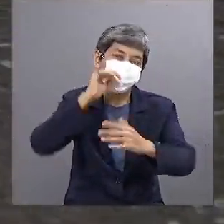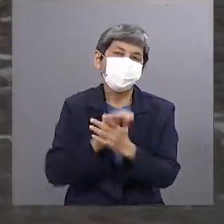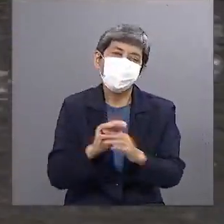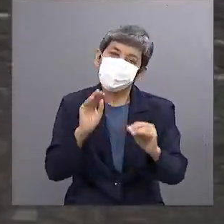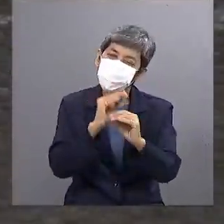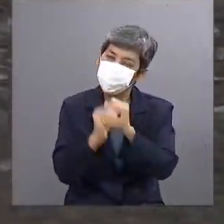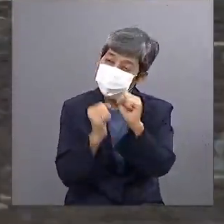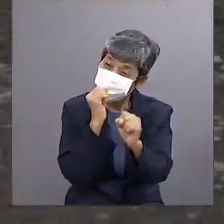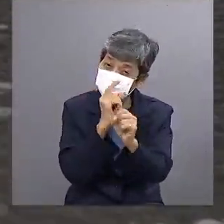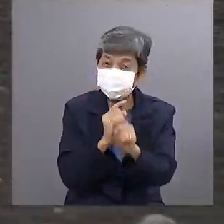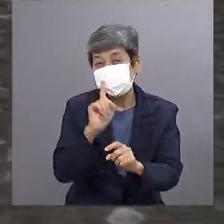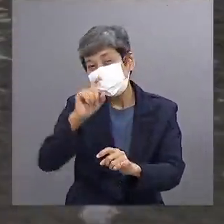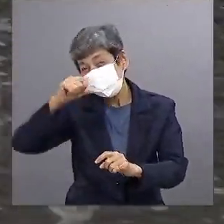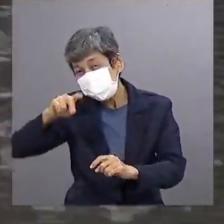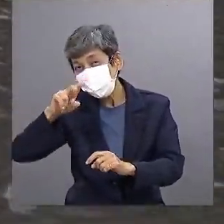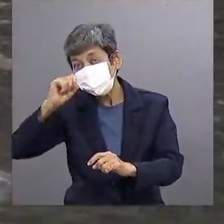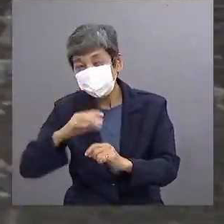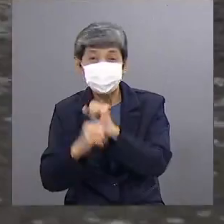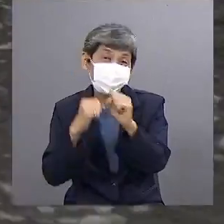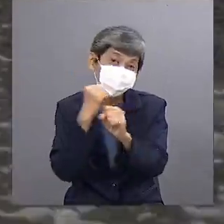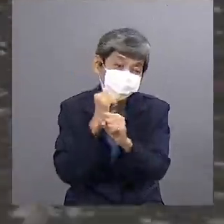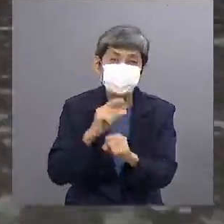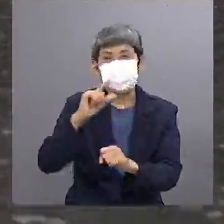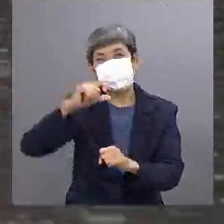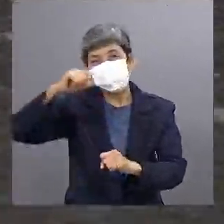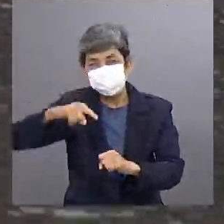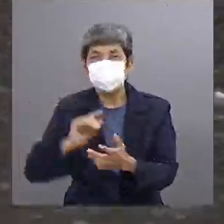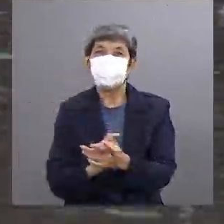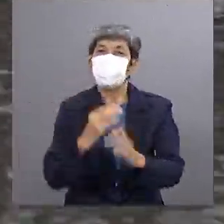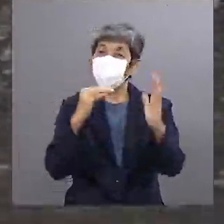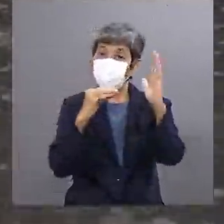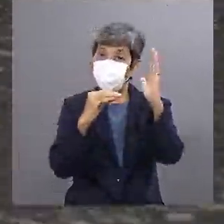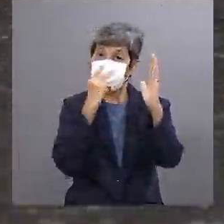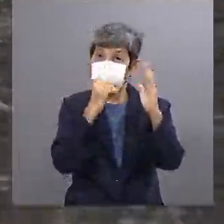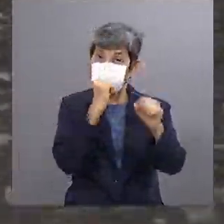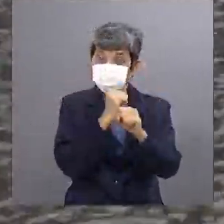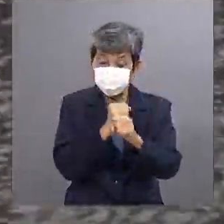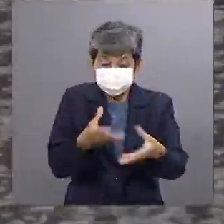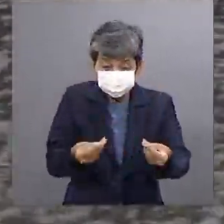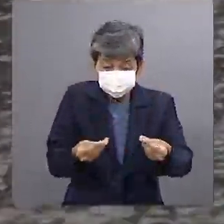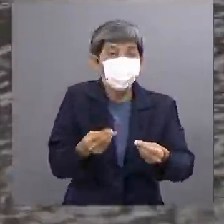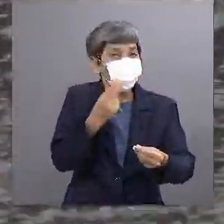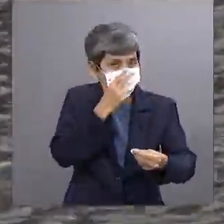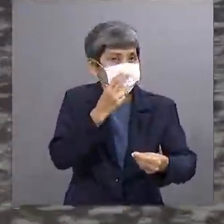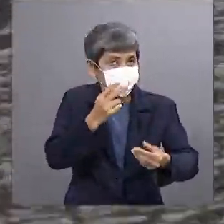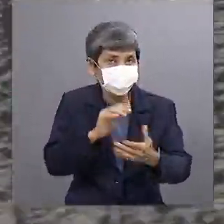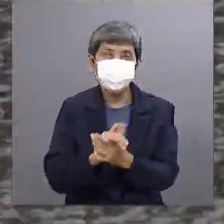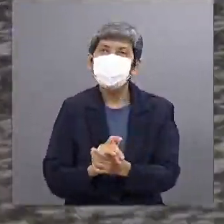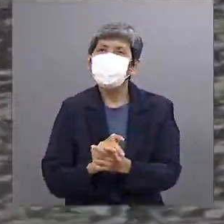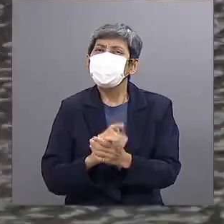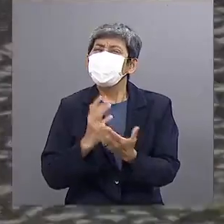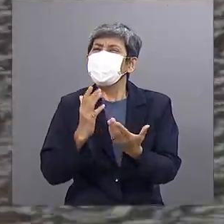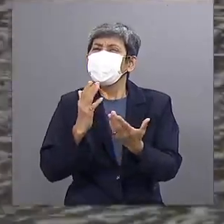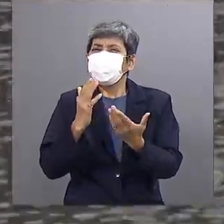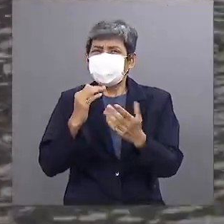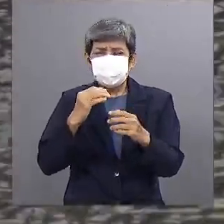ปีมันก็ 10-20 เซนที่ตั้งเนี่ยมันทำให้มันพื้นที่เนี่ยมันมีความเสี่ยงสูงส่วนการใช้ชีวิต